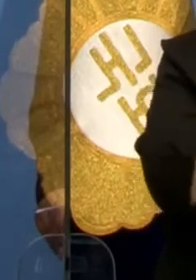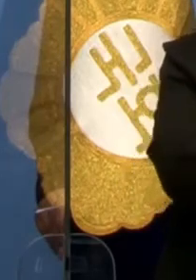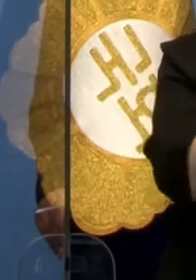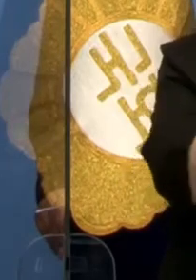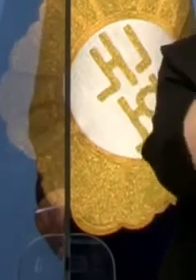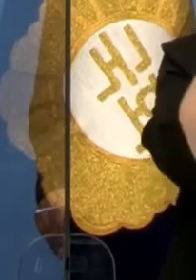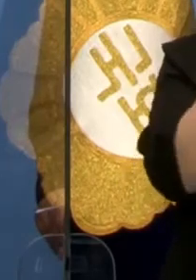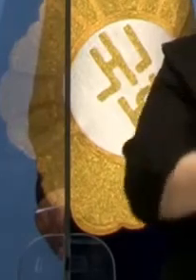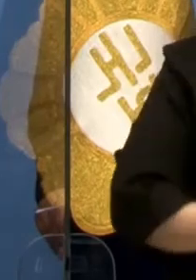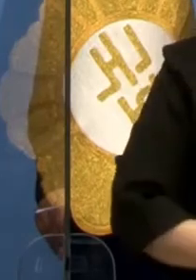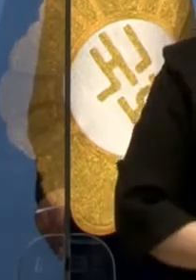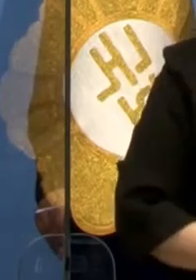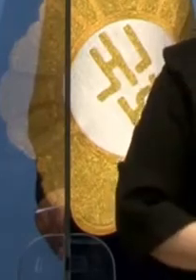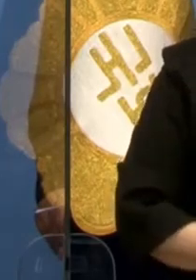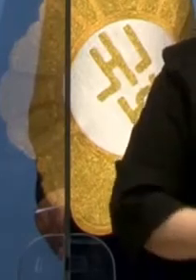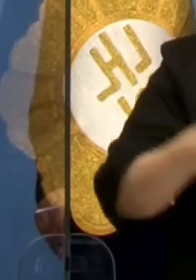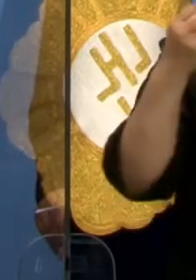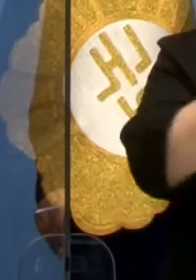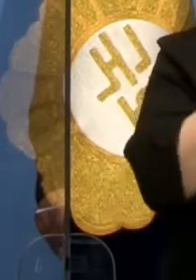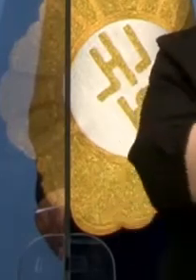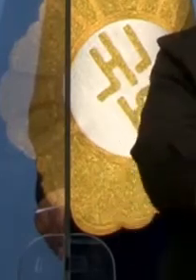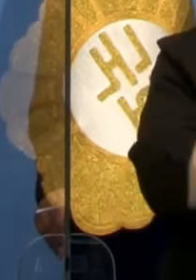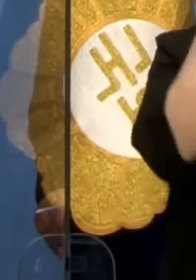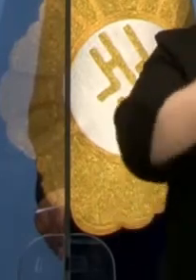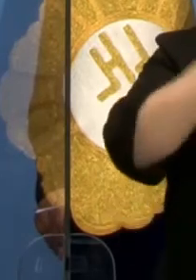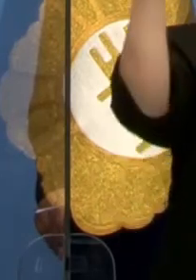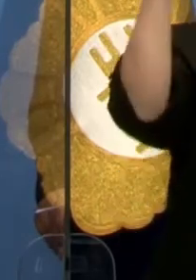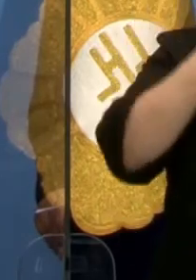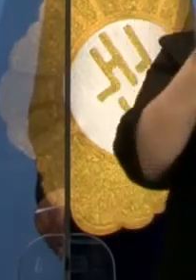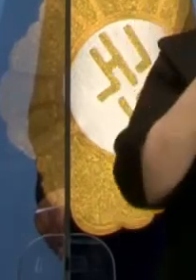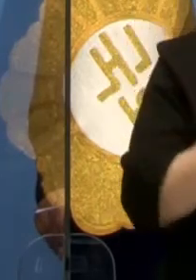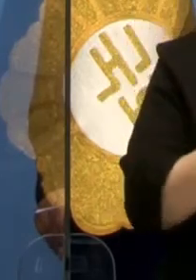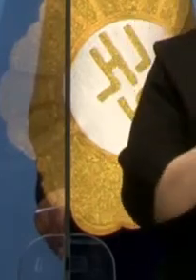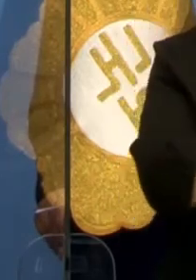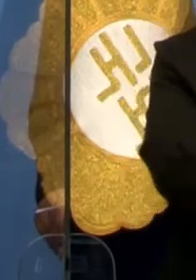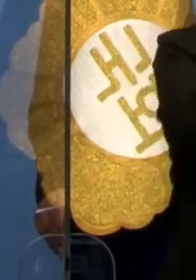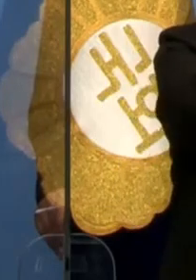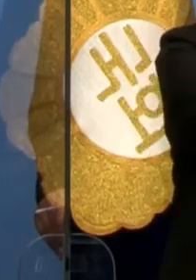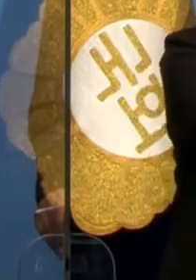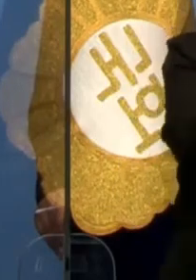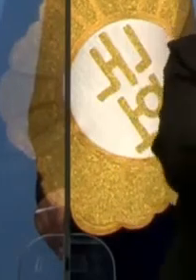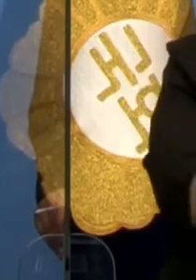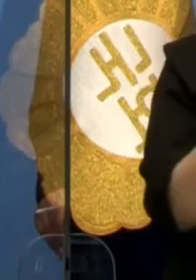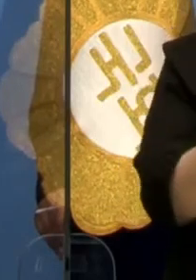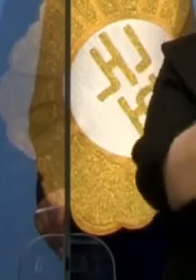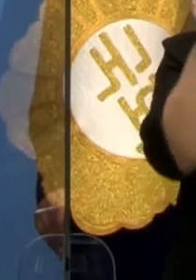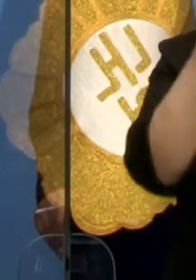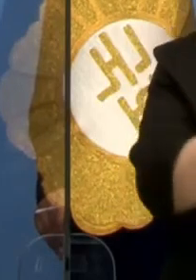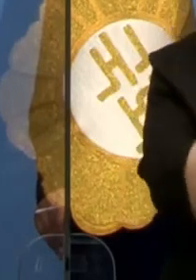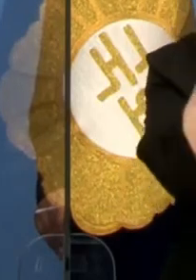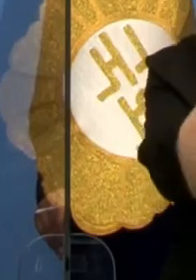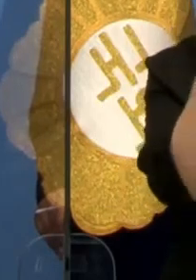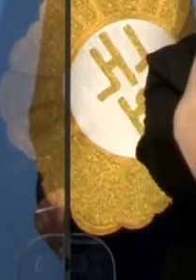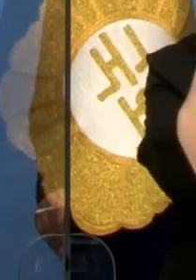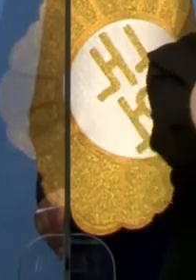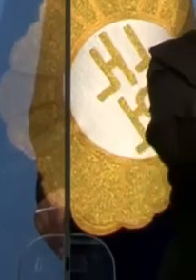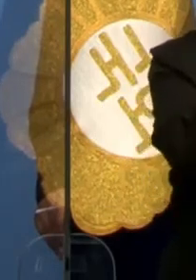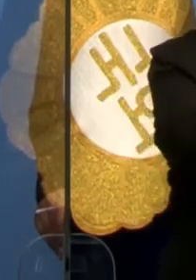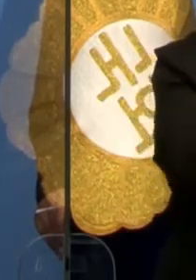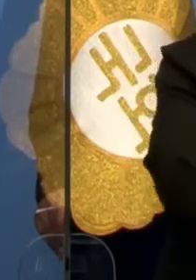의심스럽습니다. 또한 제가 청와대 하명을 받은 후 정보경찰을 불러 부산시장 뒤를 켜고 수사를